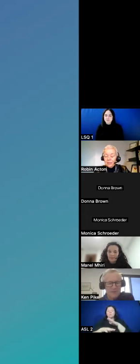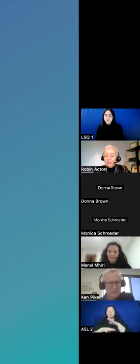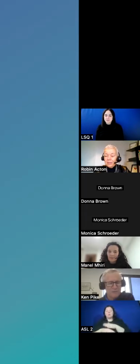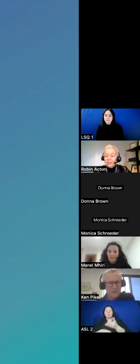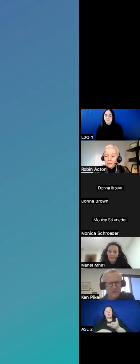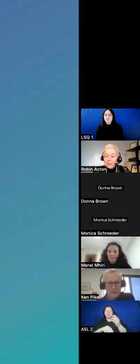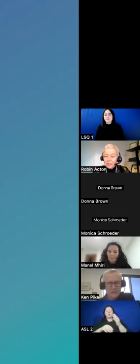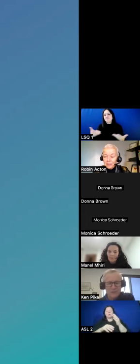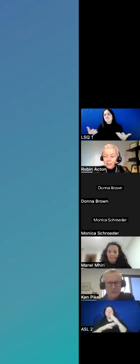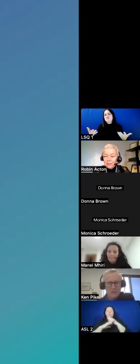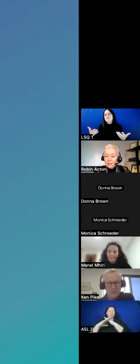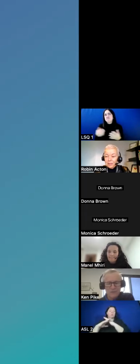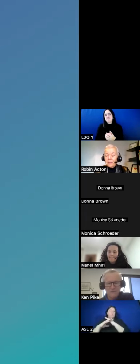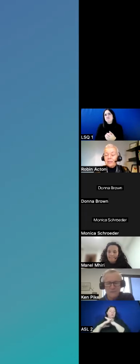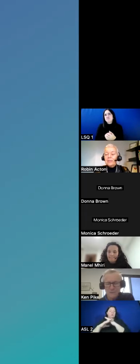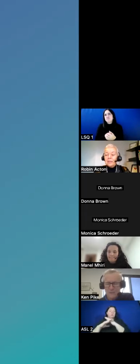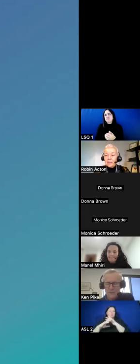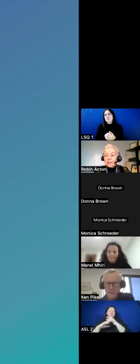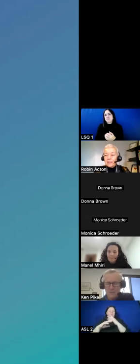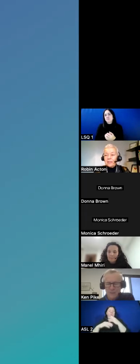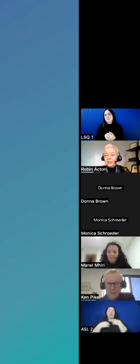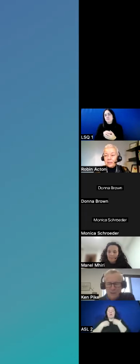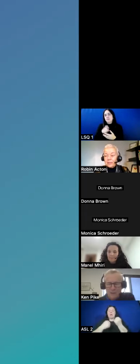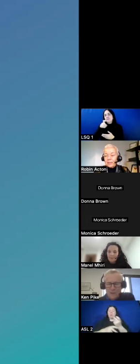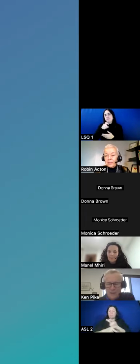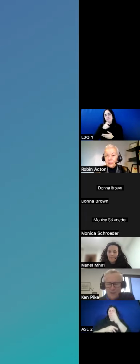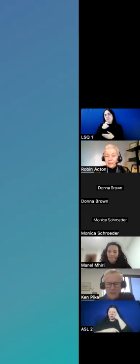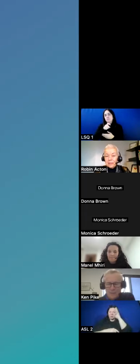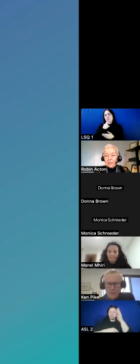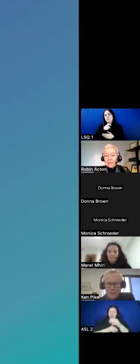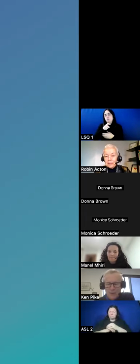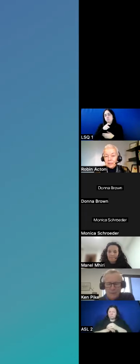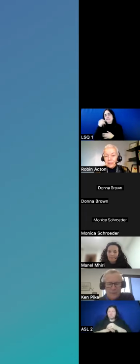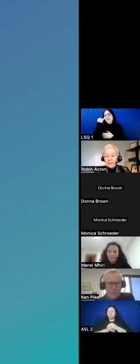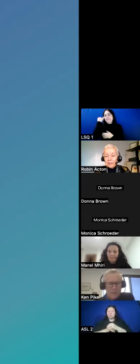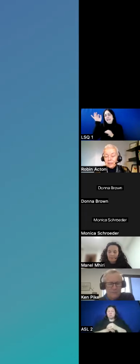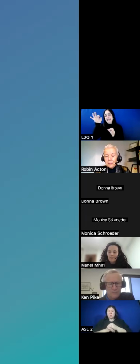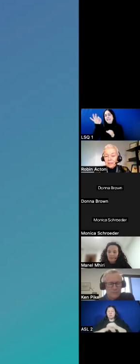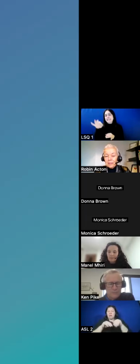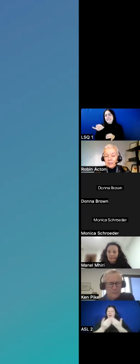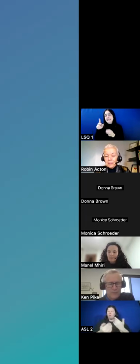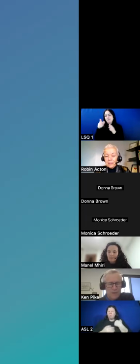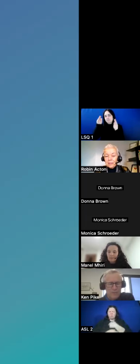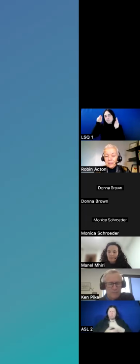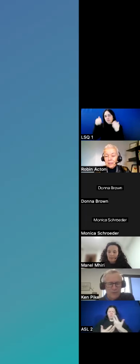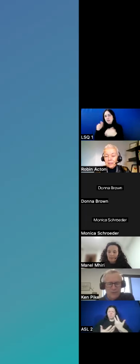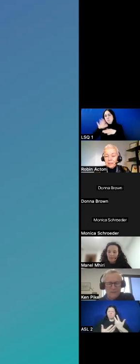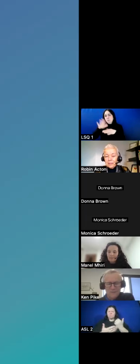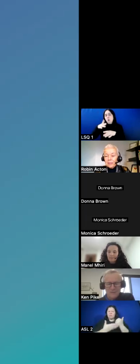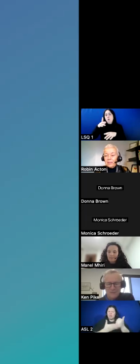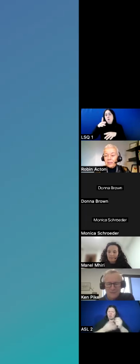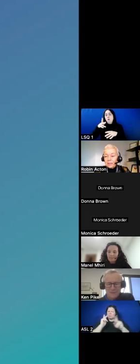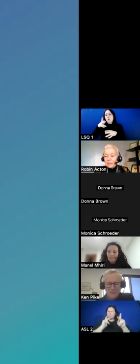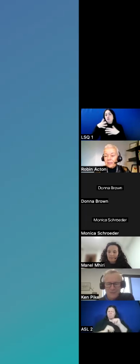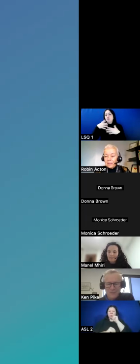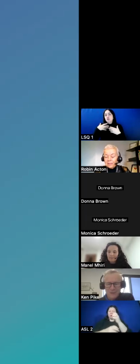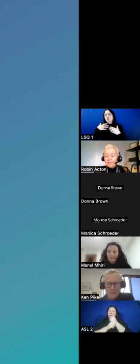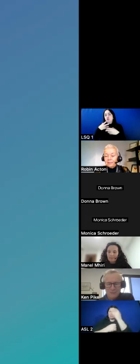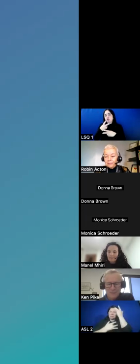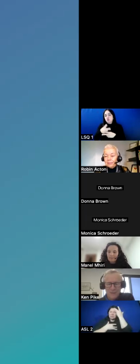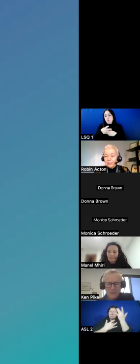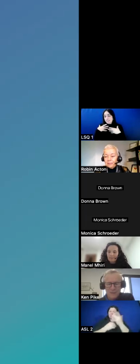Je dirais qu'il faut vraiment se concentrer sur les initiatives de soins de santé préventifs. Comment